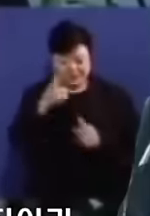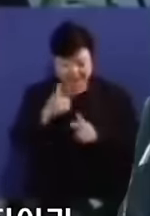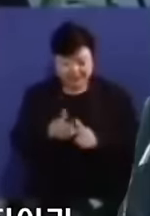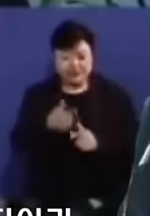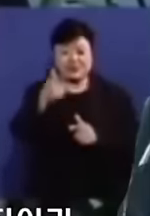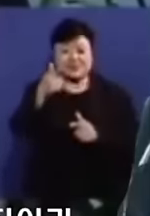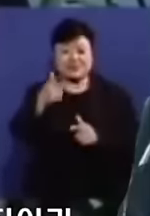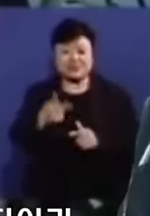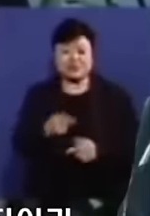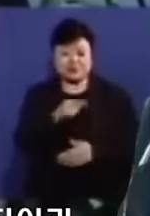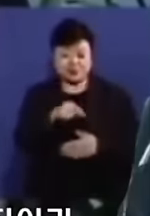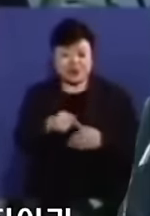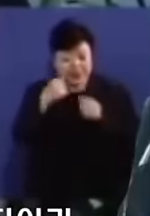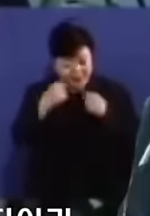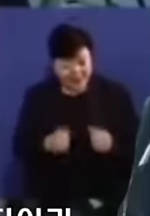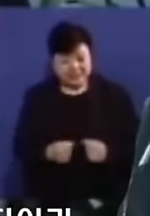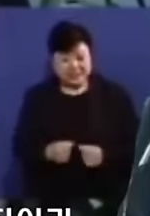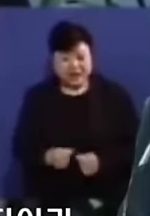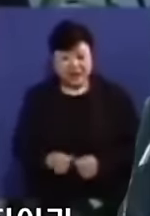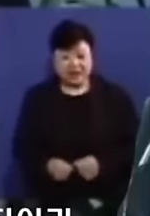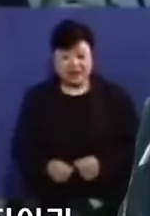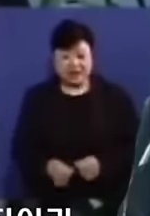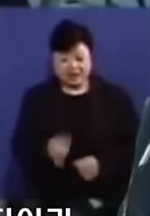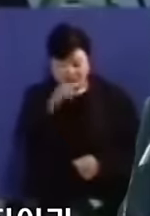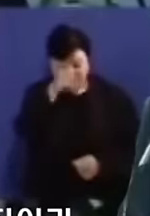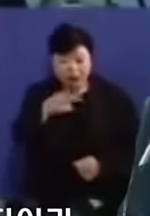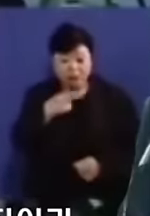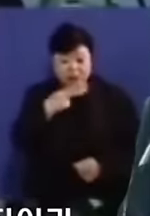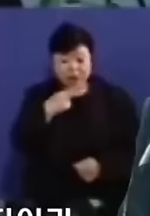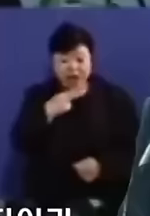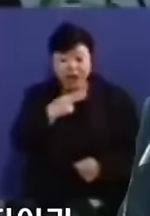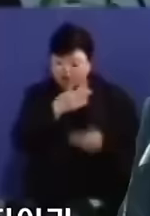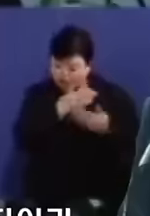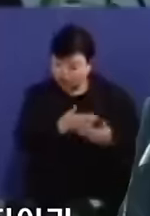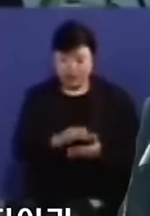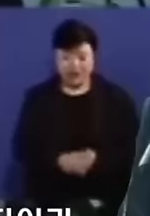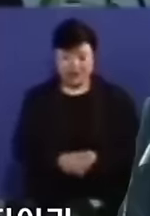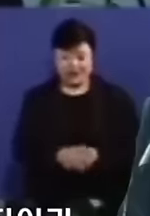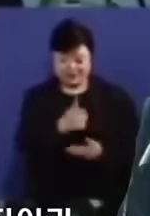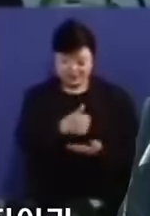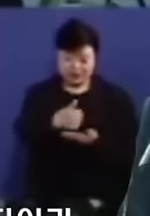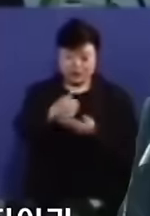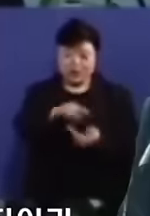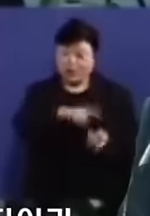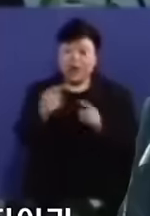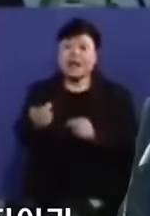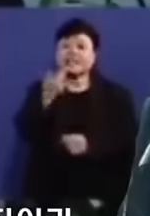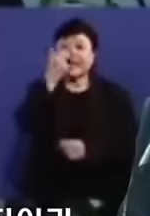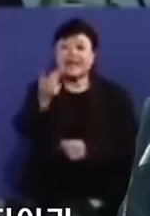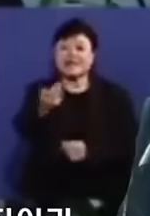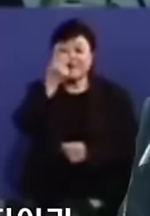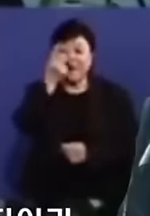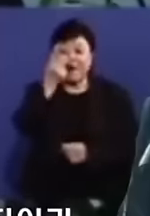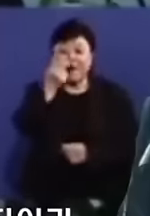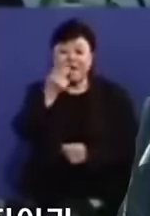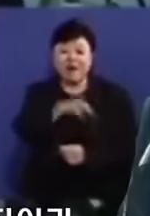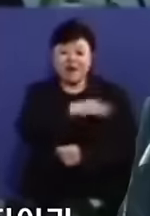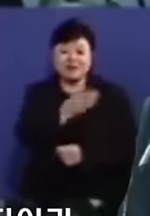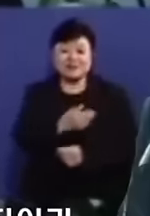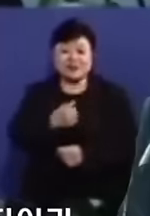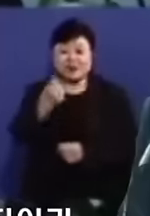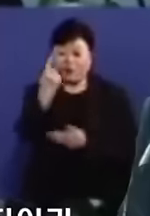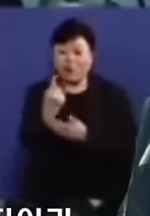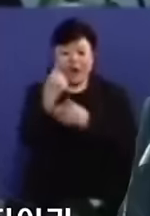예수님이 여러분 속에 계시냐 안 계시냐, 이것이 문제인 것입니다. 주님이 부활이요 생명이 능력으로